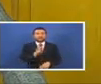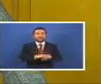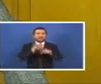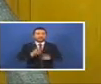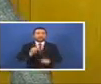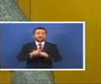Yapılan işlem